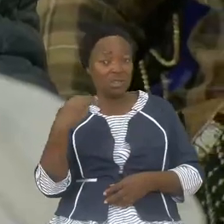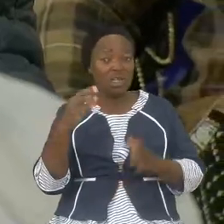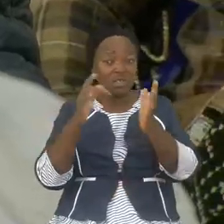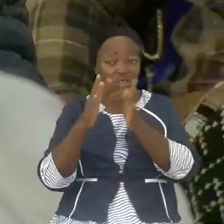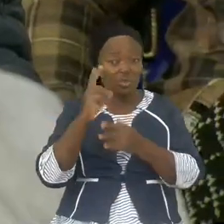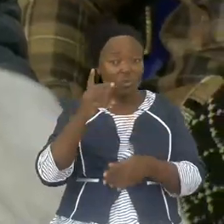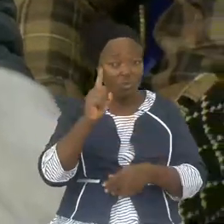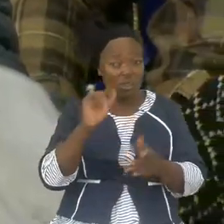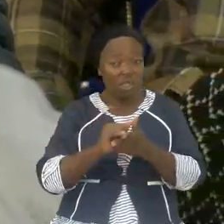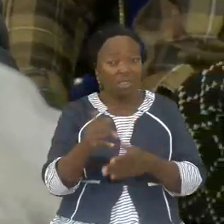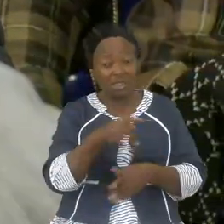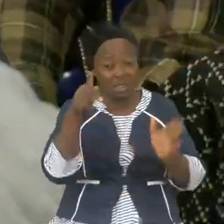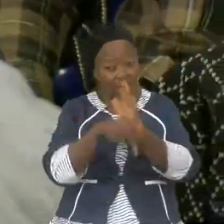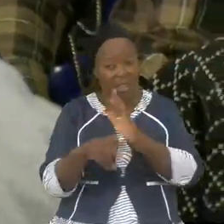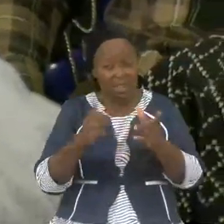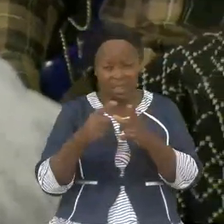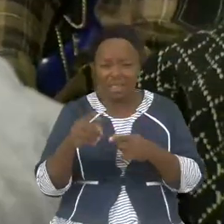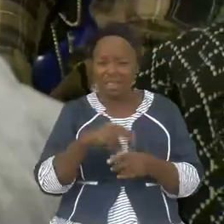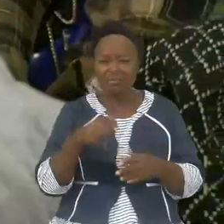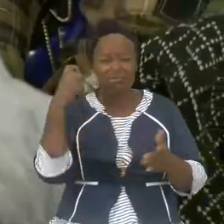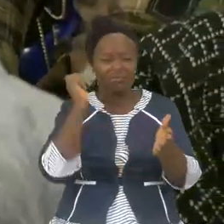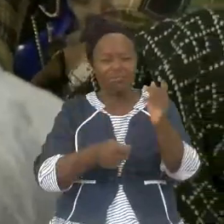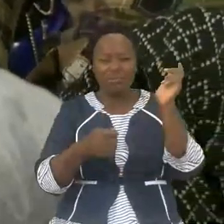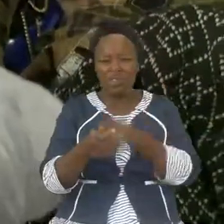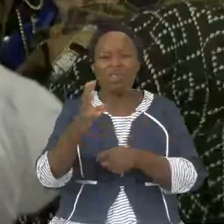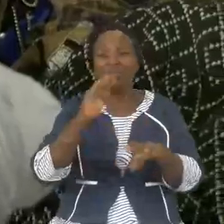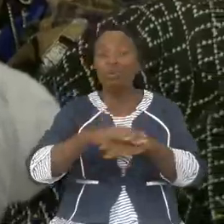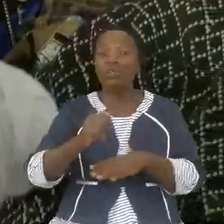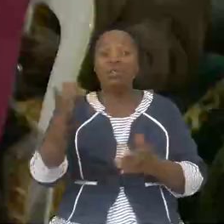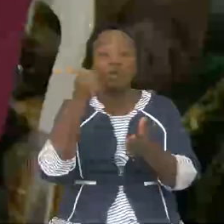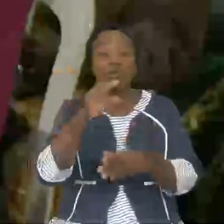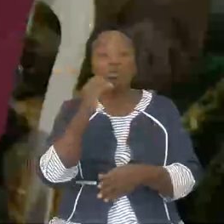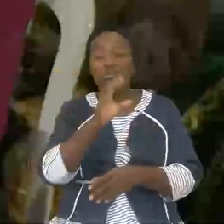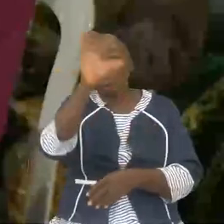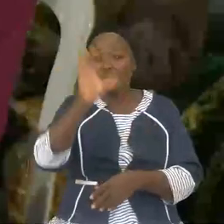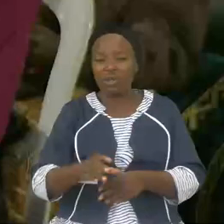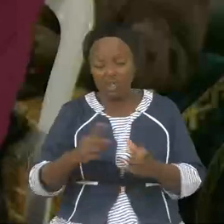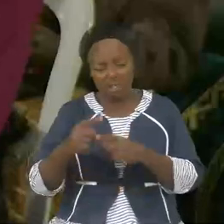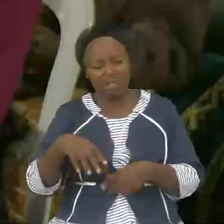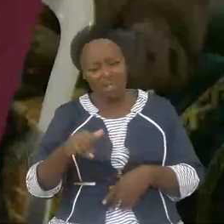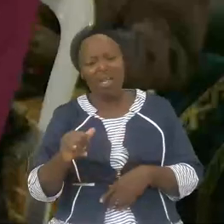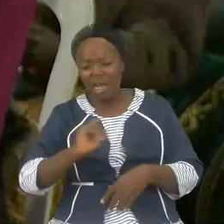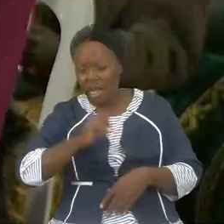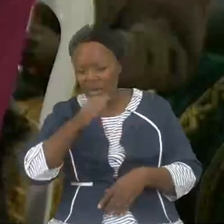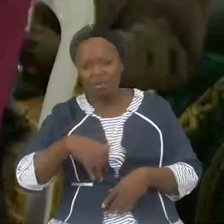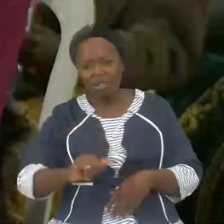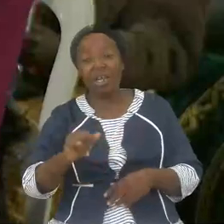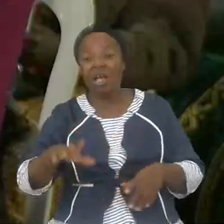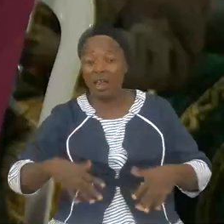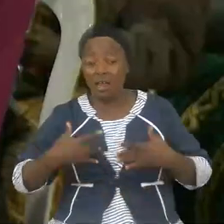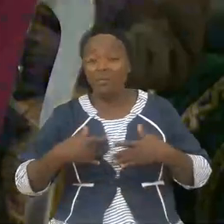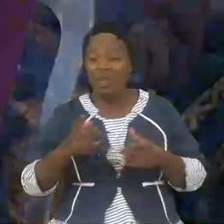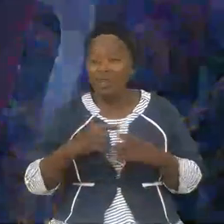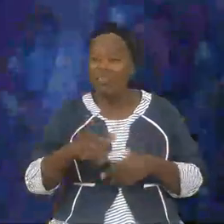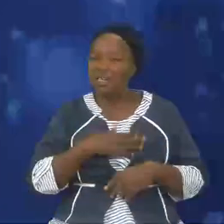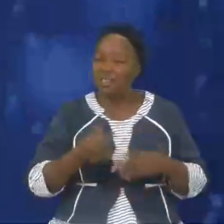qu'on a tué. Il a été crucifié. Il dit que je suis toujours vivant. Je parle toujours. Il était enseveli, mais il est ressuscité.